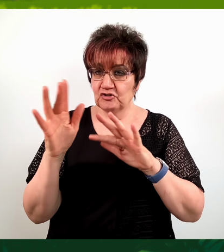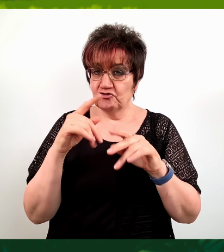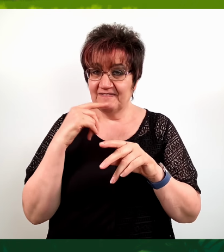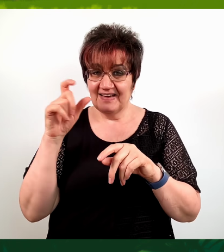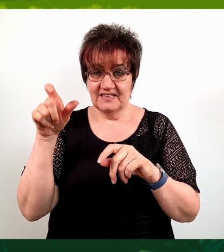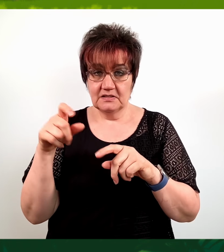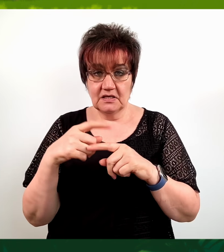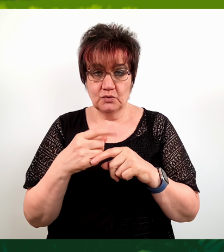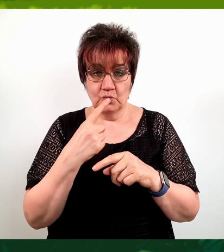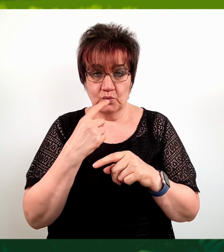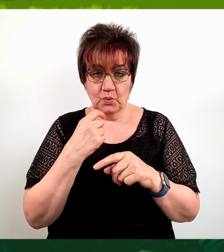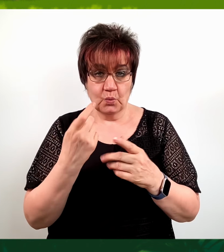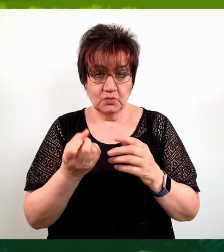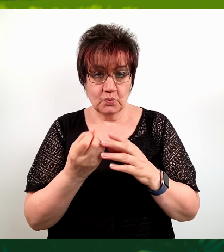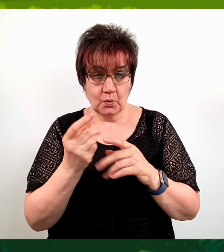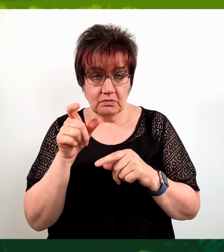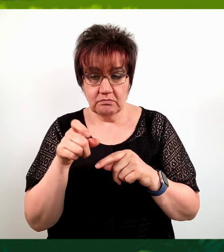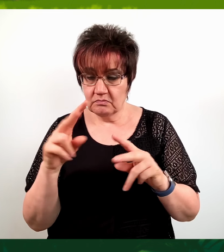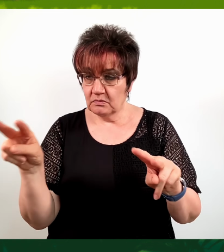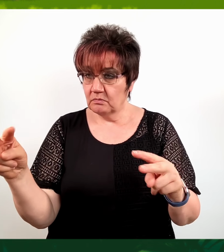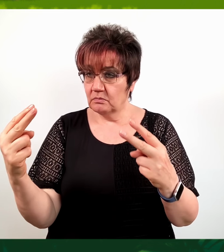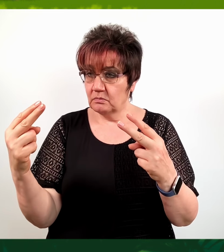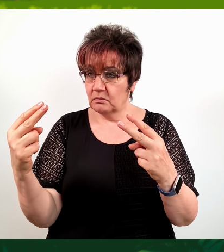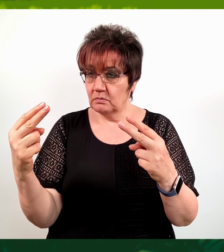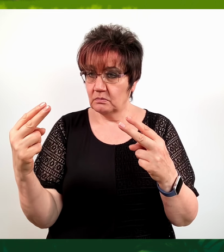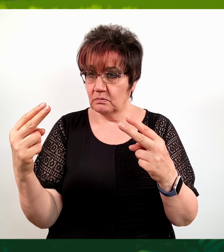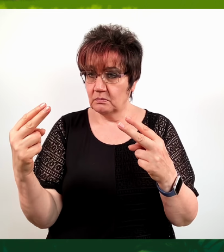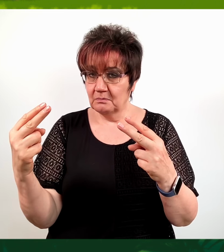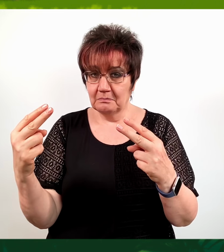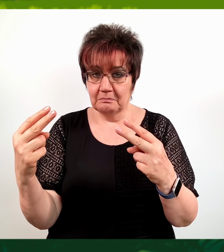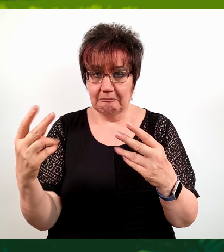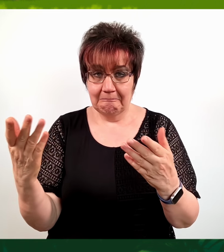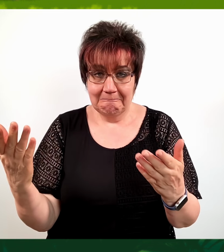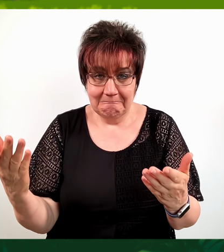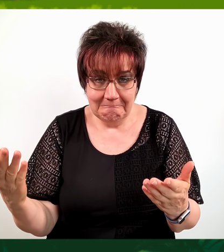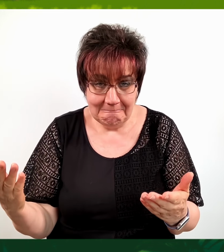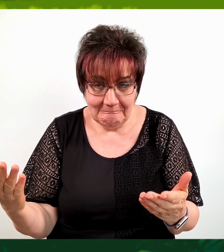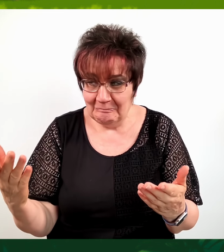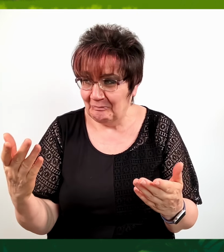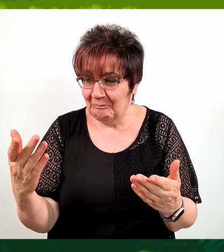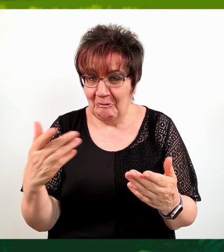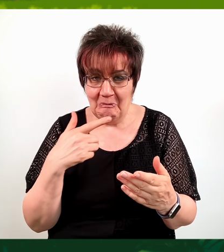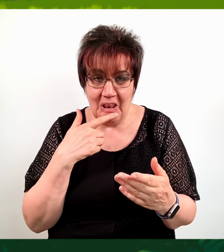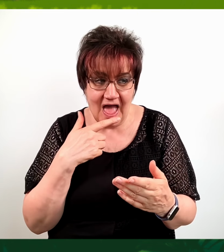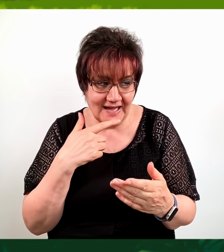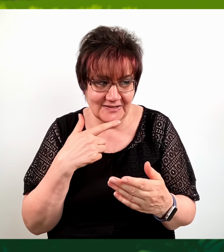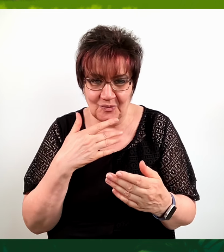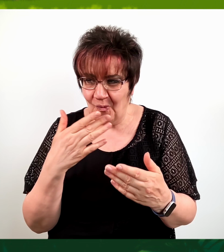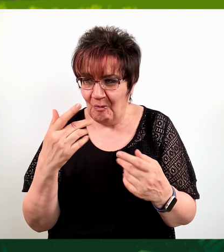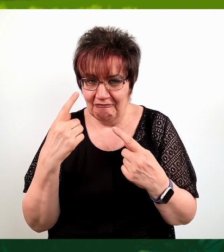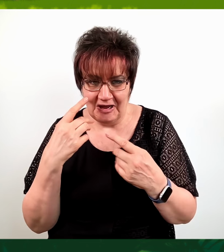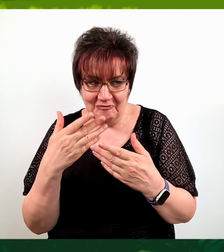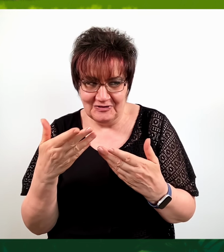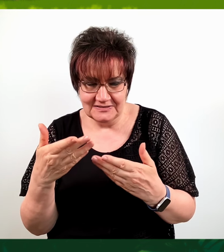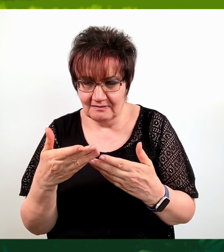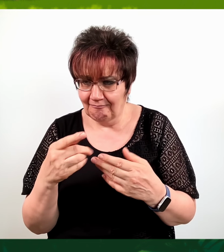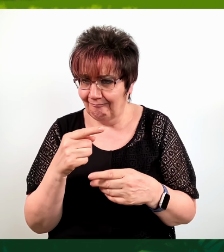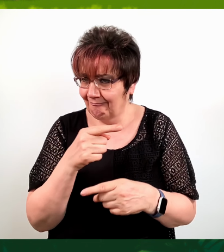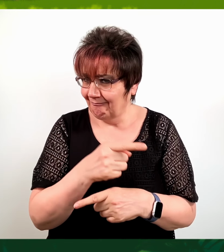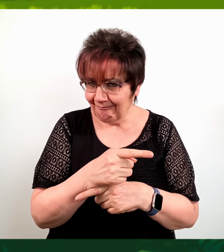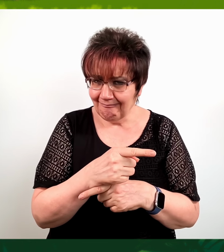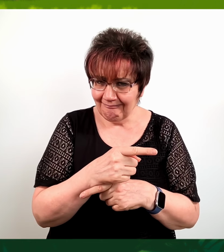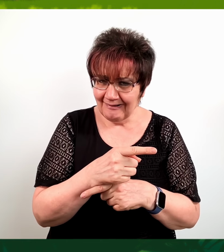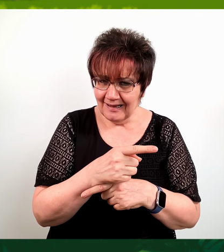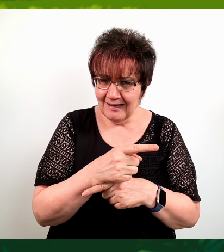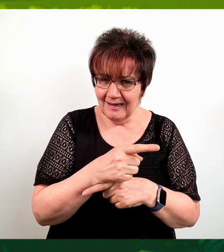Schneeweißchen und Rosenrot schauten sich an und wussten nicht, ob sie lachen oder weinen sollten. So ein